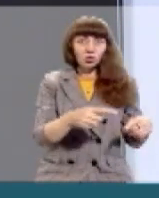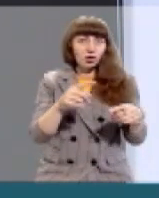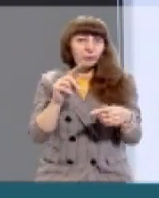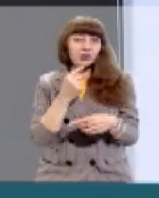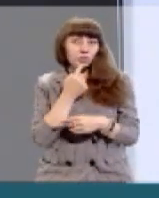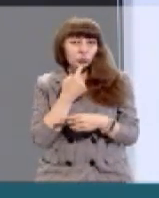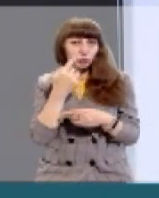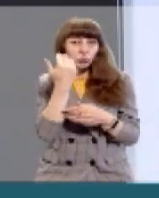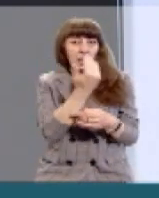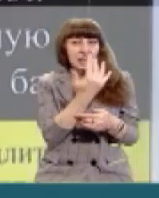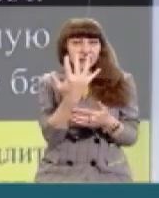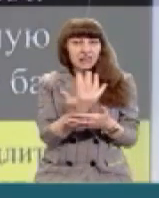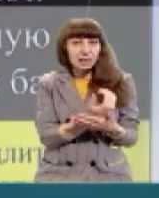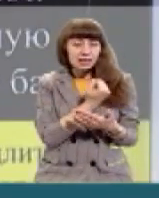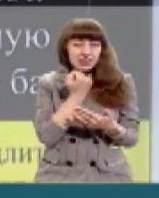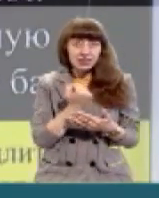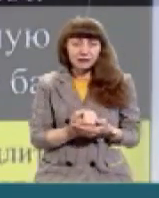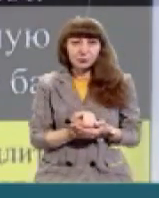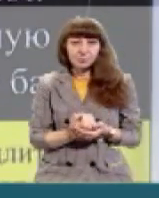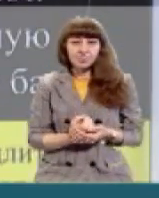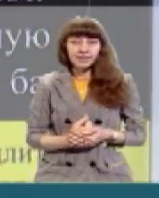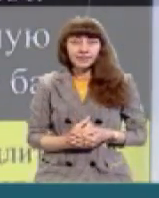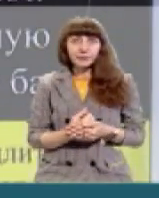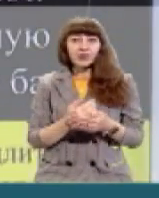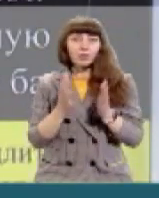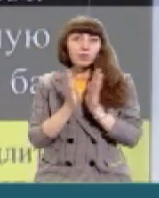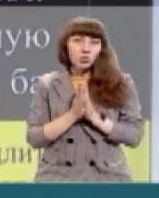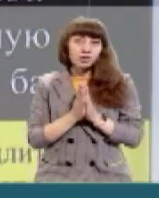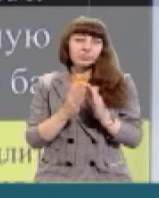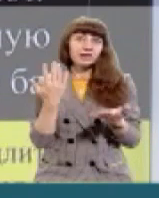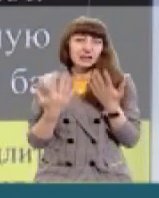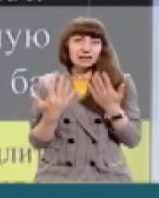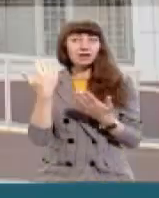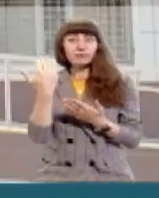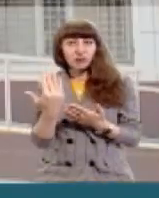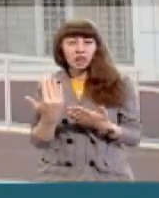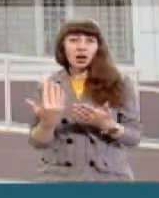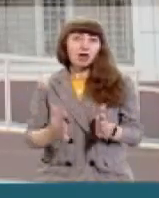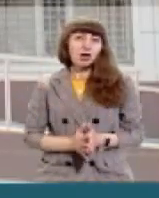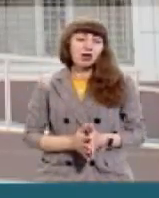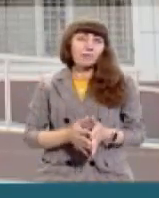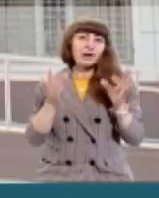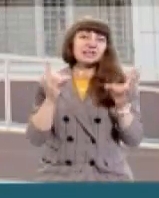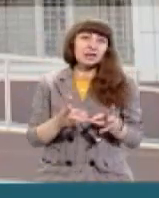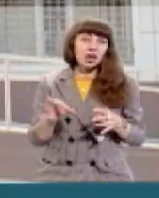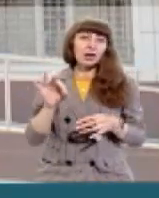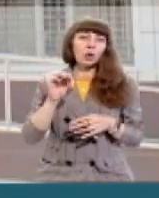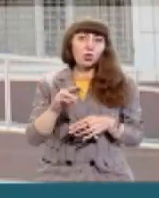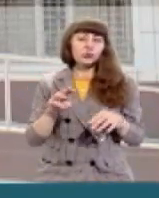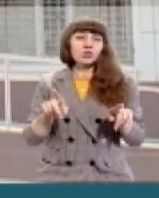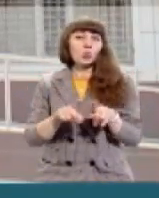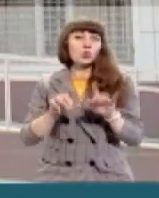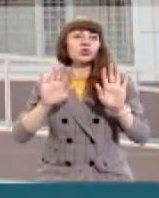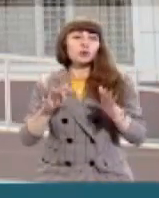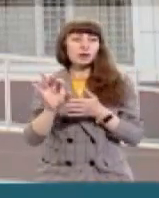мобильді қосымшаларға тап болса, немесе телефон алаяқтарының құрбаны болса, алаяқтық фактісі бойынша істі қарау үшін құқық қорғау